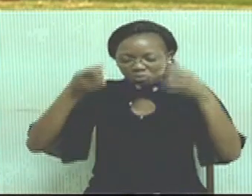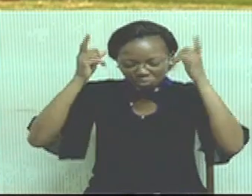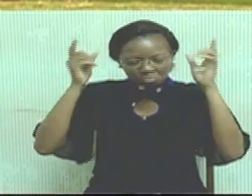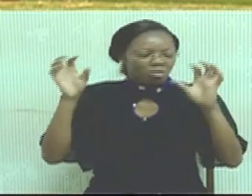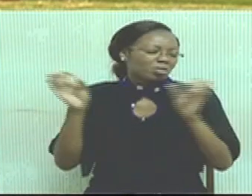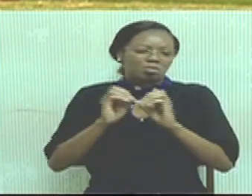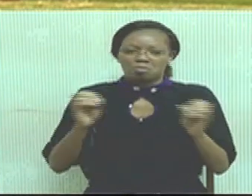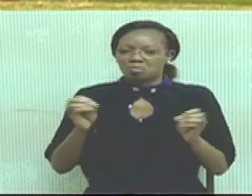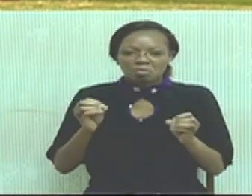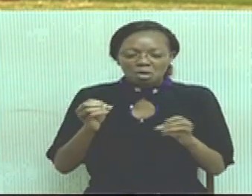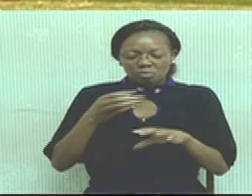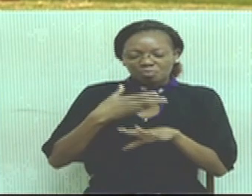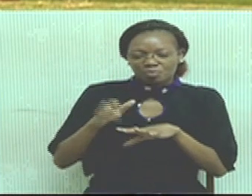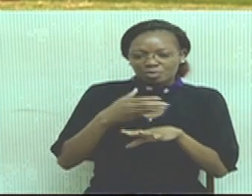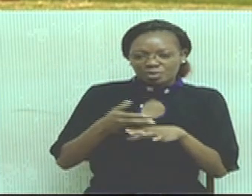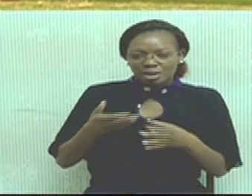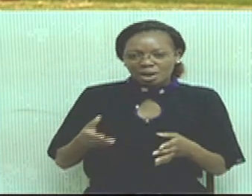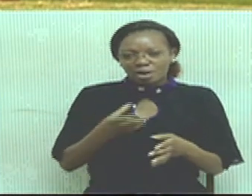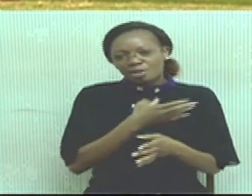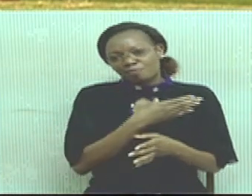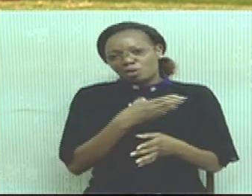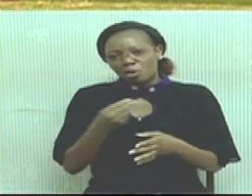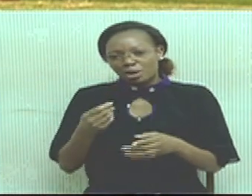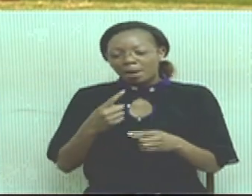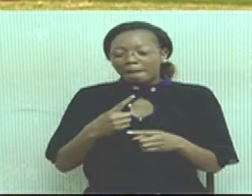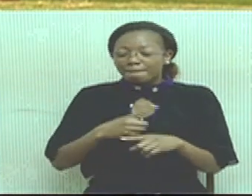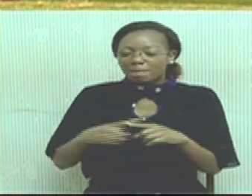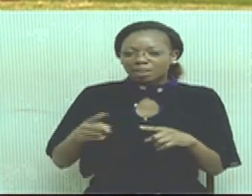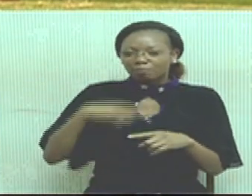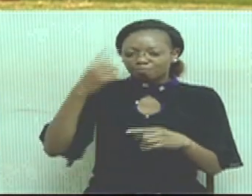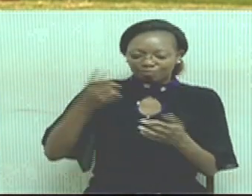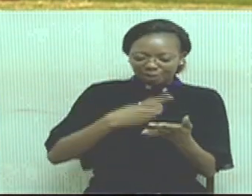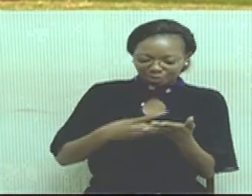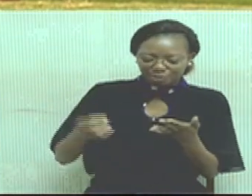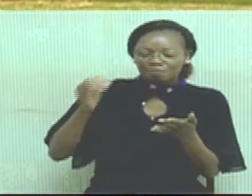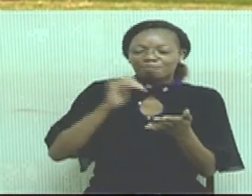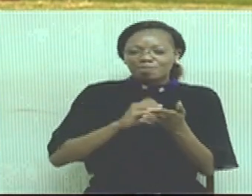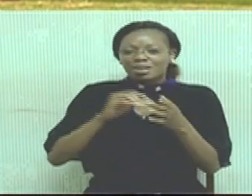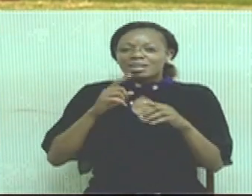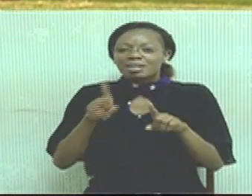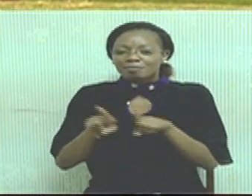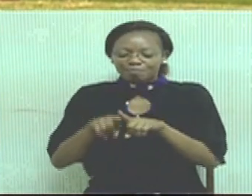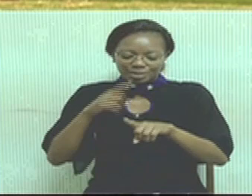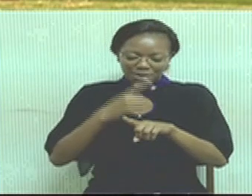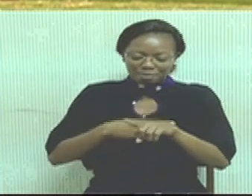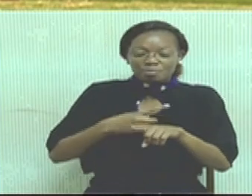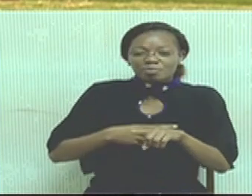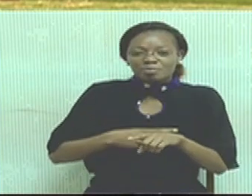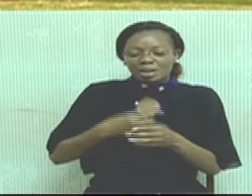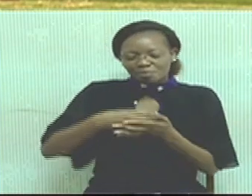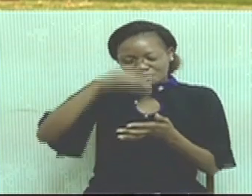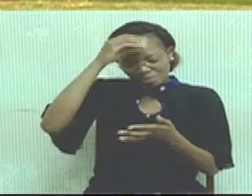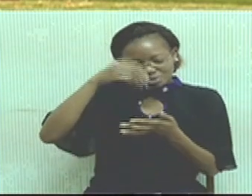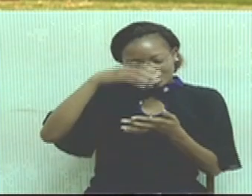uende ukapata hasara. Kufikia hapo sina budi la kulikunja jamvi letu la mkulima kwa siku ya leo, lakini usikose kujiunga nami tena